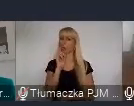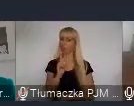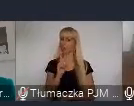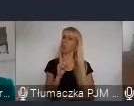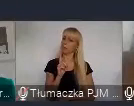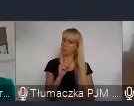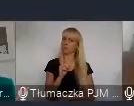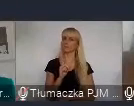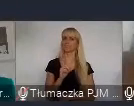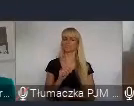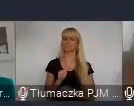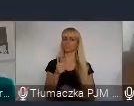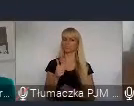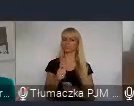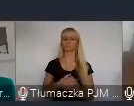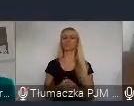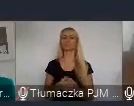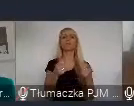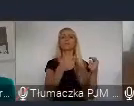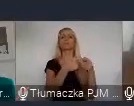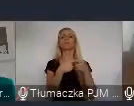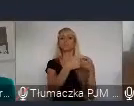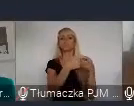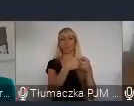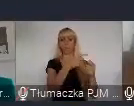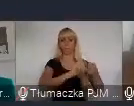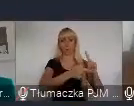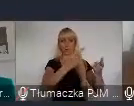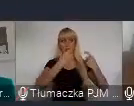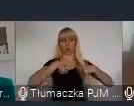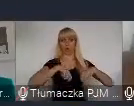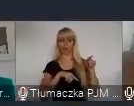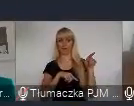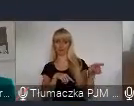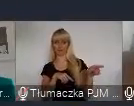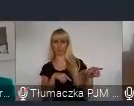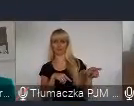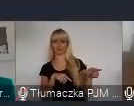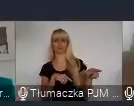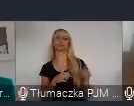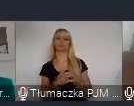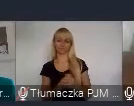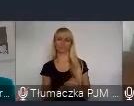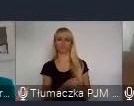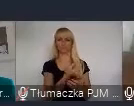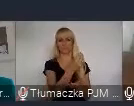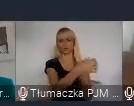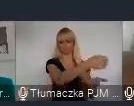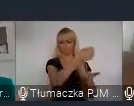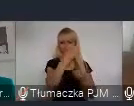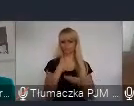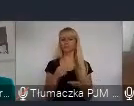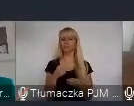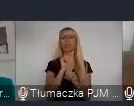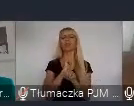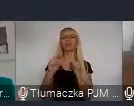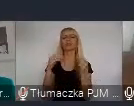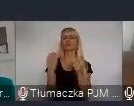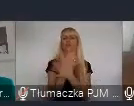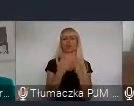Państwa. Więc pierwsza sprawa to jest wspólna polityka rolna. Mamy bardzo świeży dokument z lipca tego roku. On